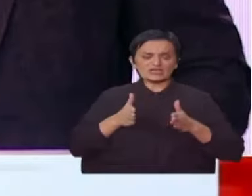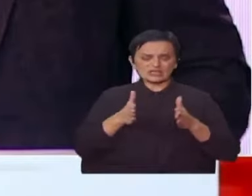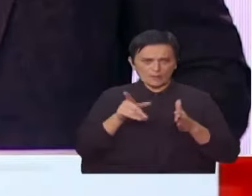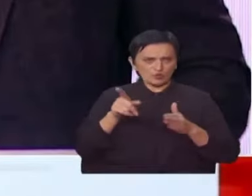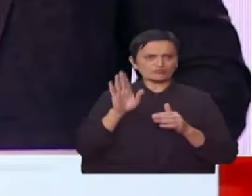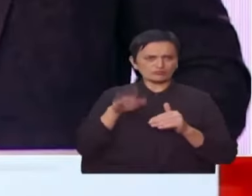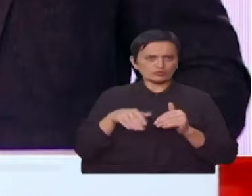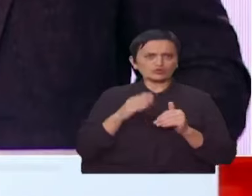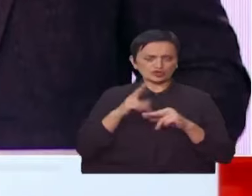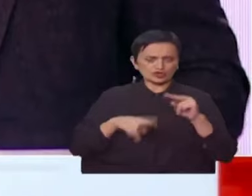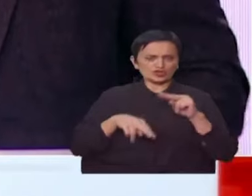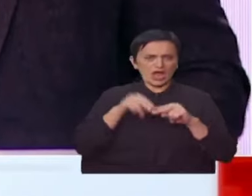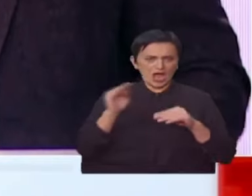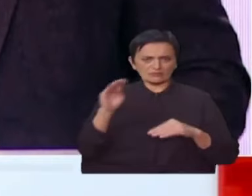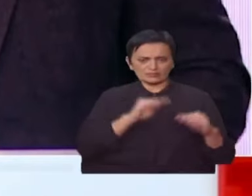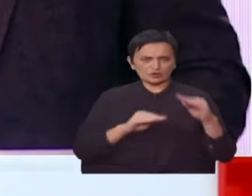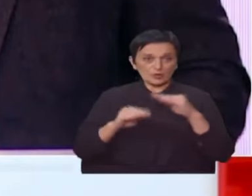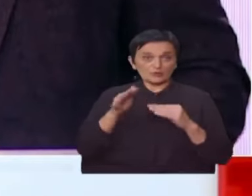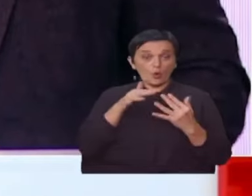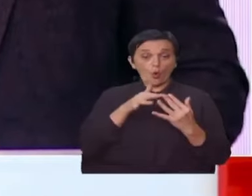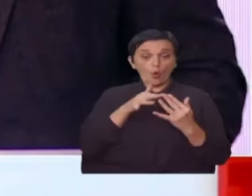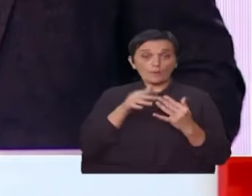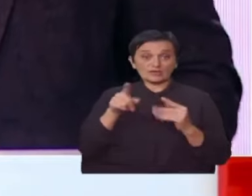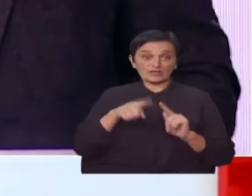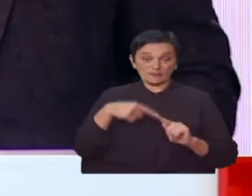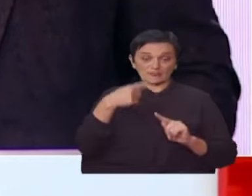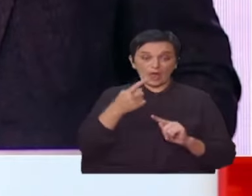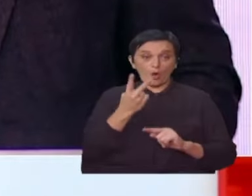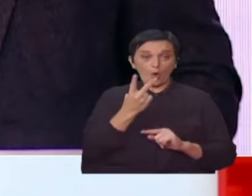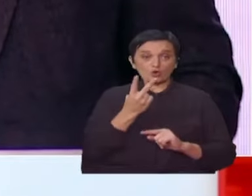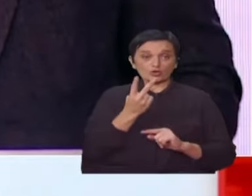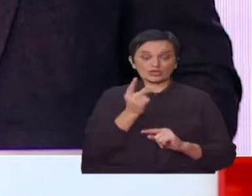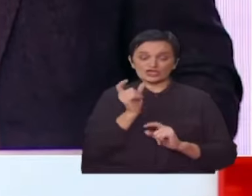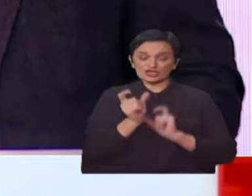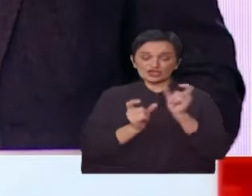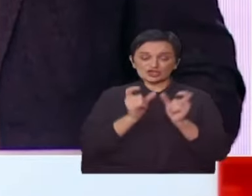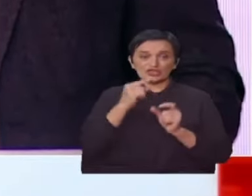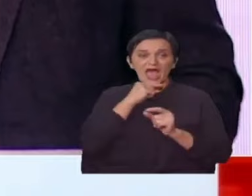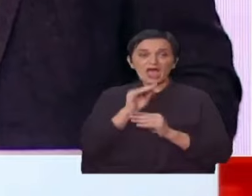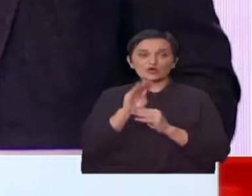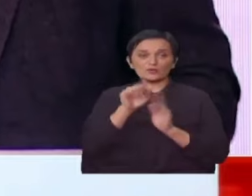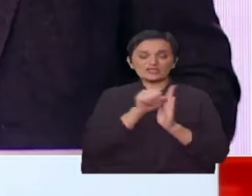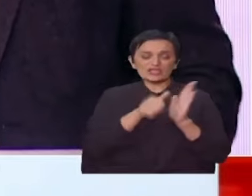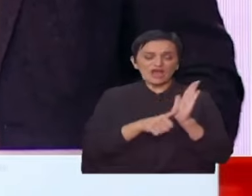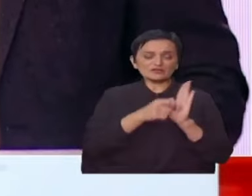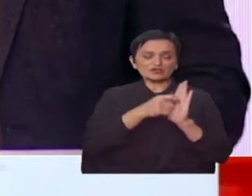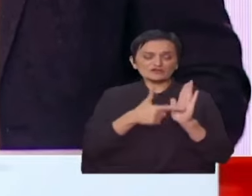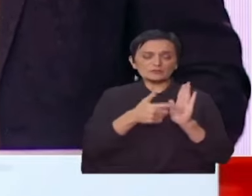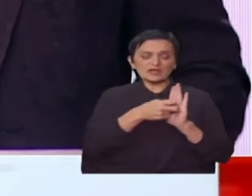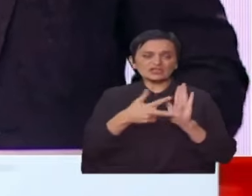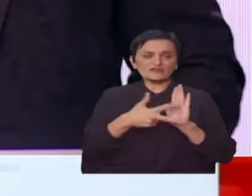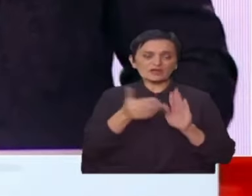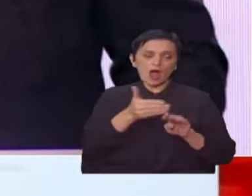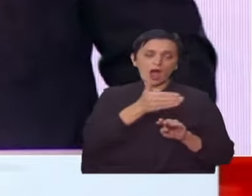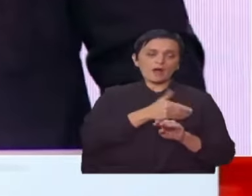და თქვენც აშნებით, მაგრამ რაღა მაინდამაინც ომის დაწყების შემდეგ დაგვეწყო ორნიშნა ეკონომიკური ზრდა და რატომ მაშინ, აი ესე 16-ში, 17-ში, 18-ში რატომ არ